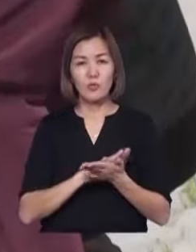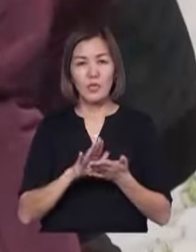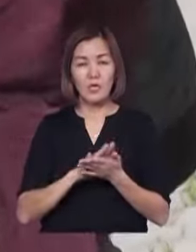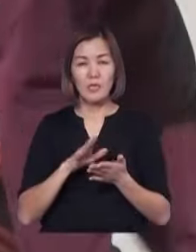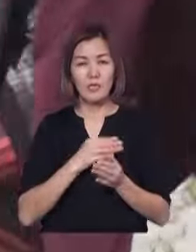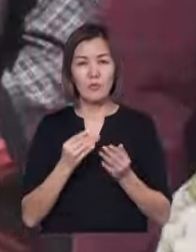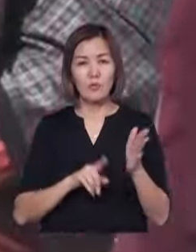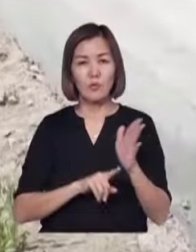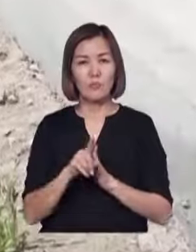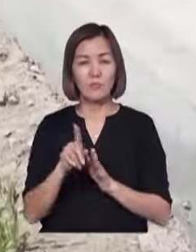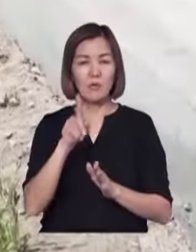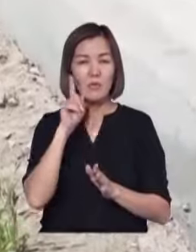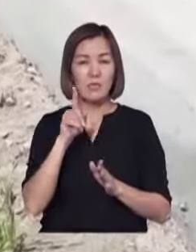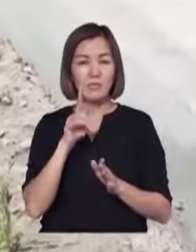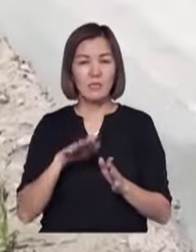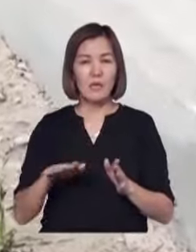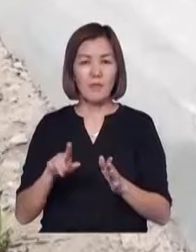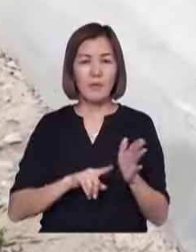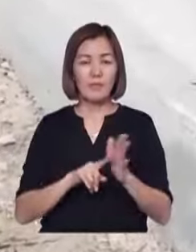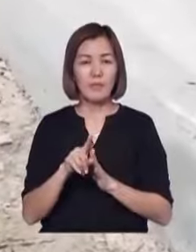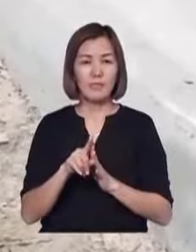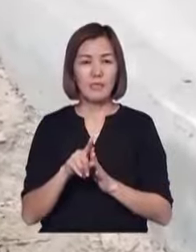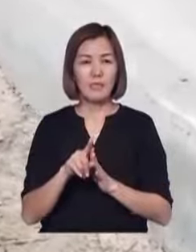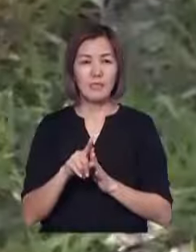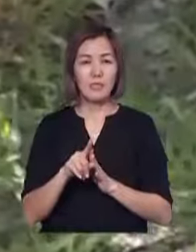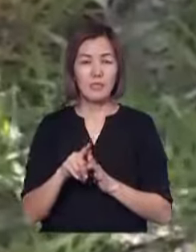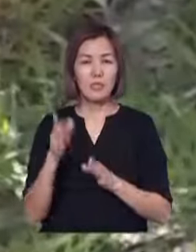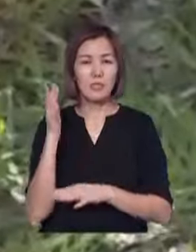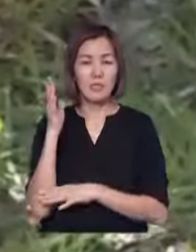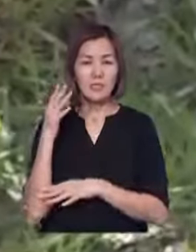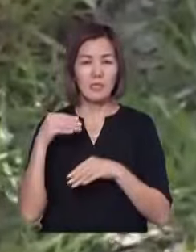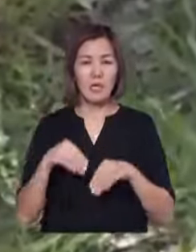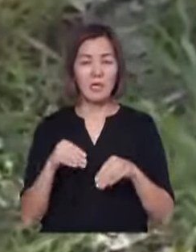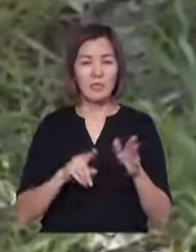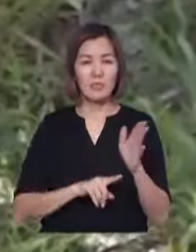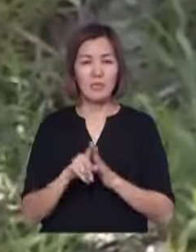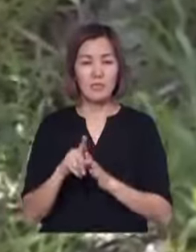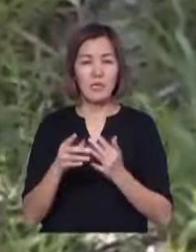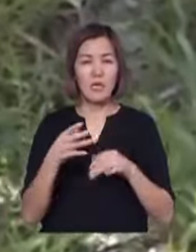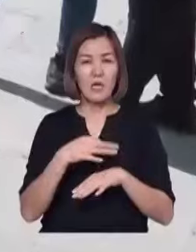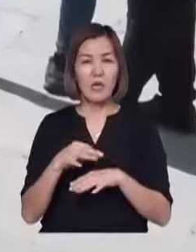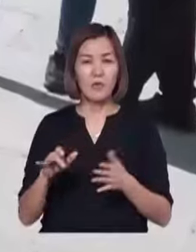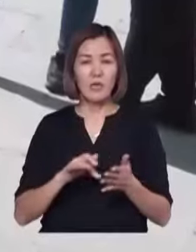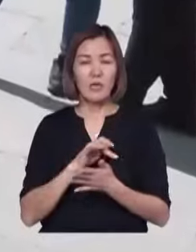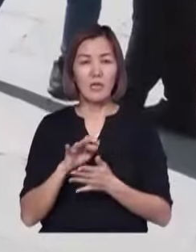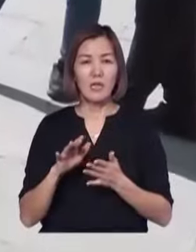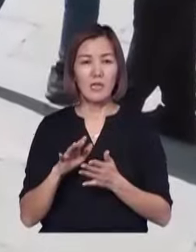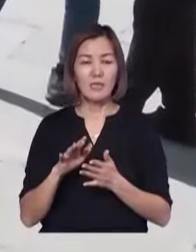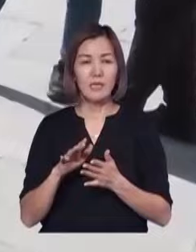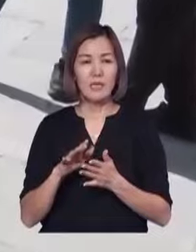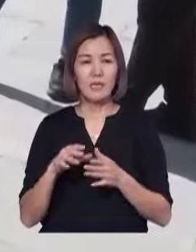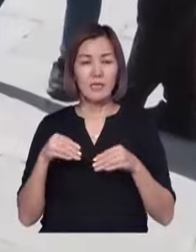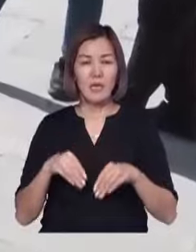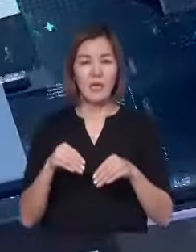бүгіннен бастап жасыл аймақ апталығы басталды. Аясында өңір аумағын көгалдандыру мәселесі қолға алынады. Аудан қалаларда ағаш көшеттерін отырғызу және